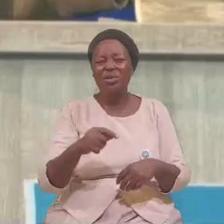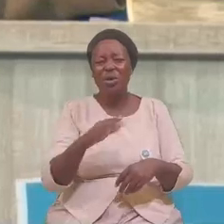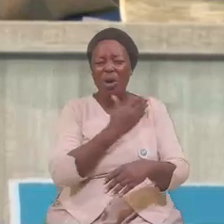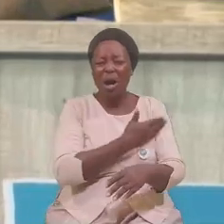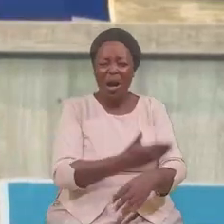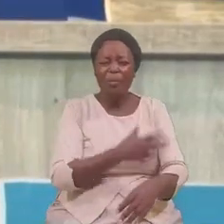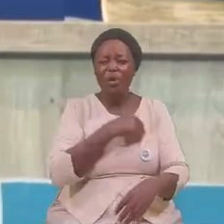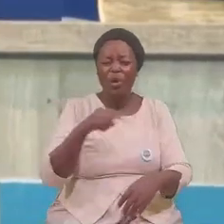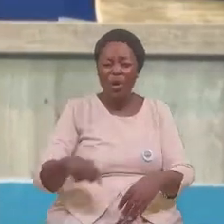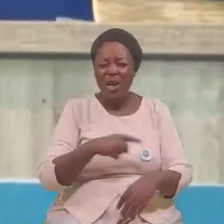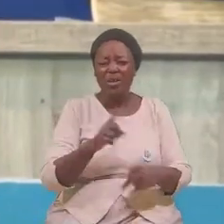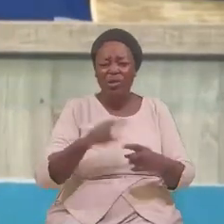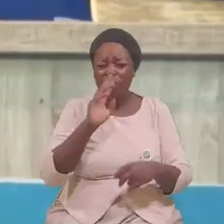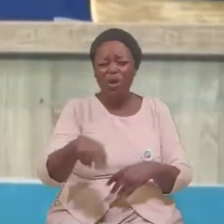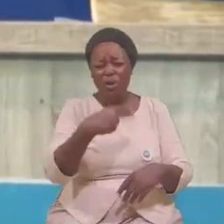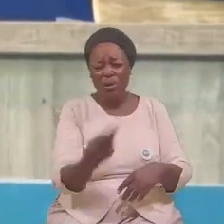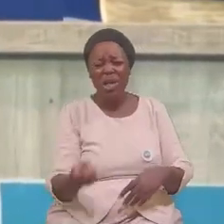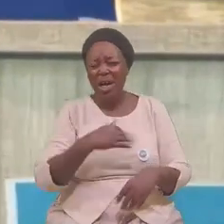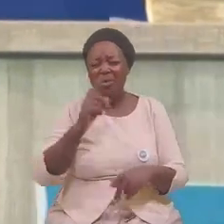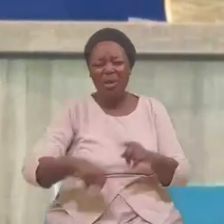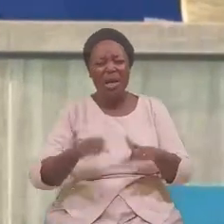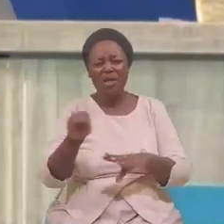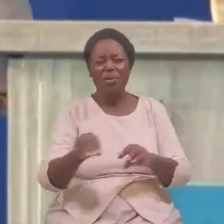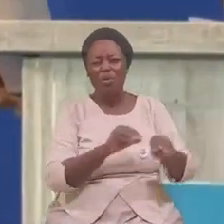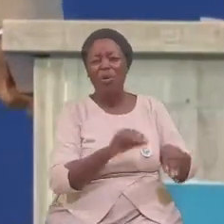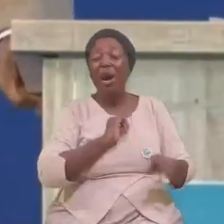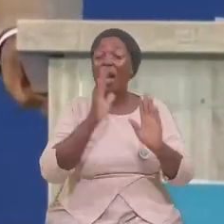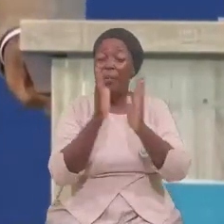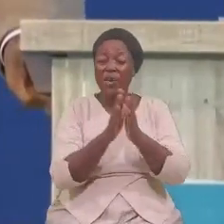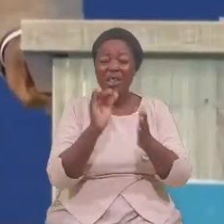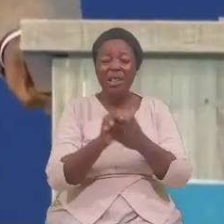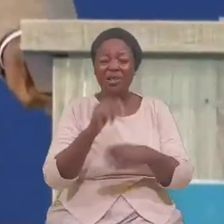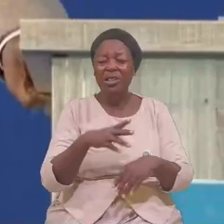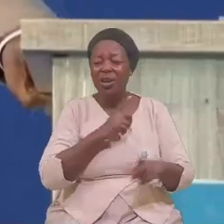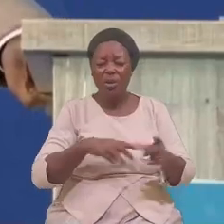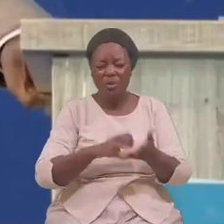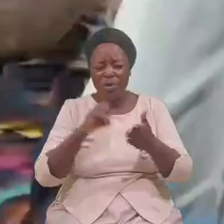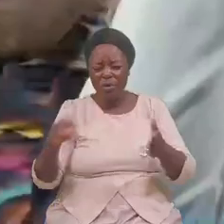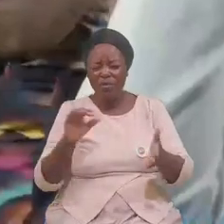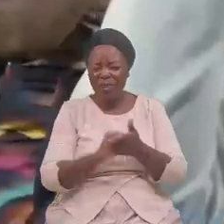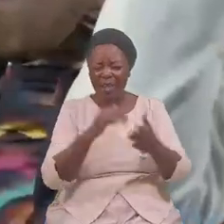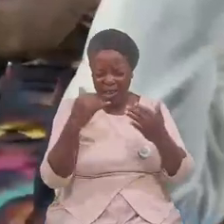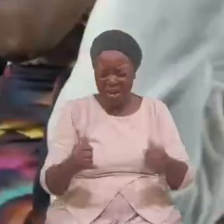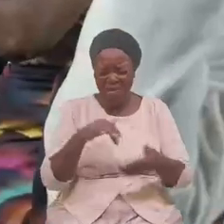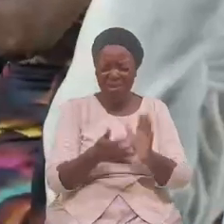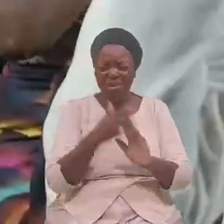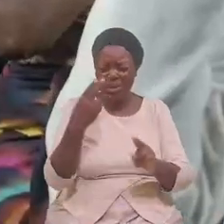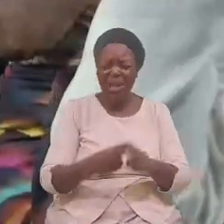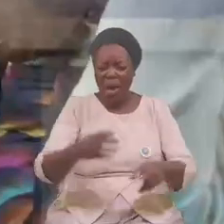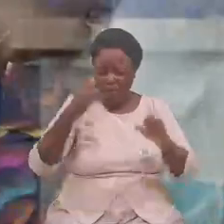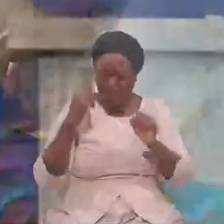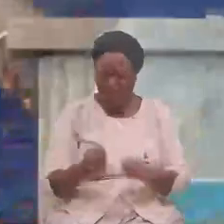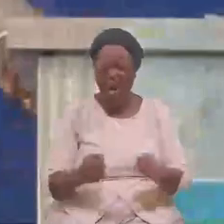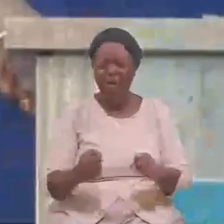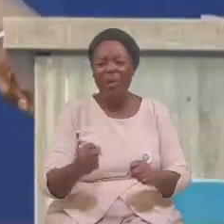être inutiles et vous n'arrivez pas à bouger, je prie que Dieu ôte tout cela maintenant. Que la puissance